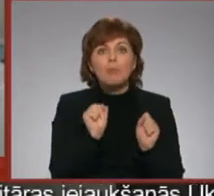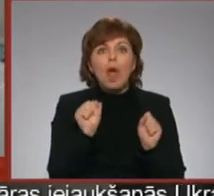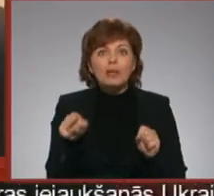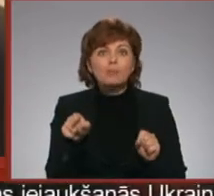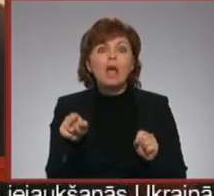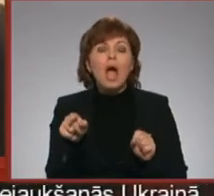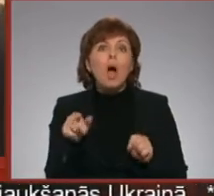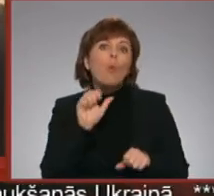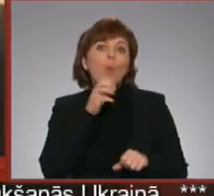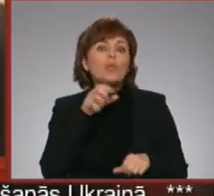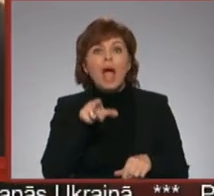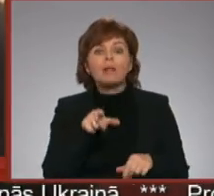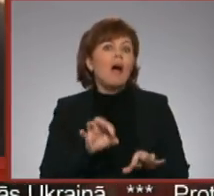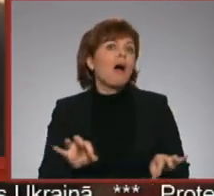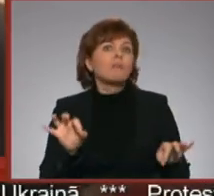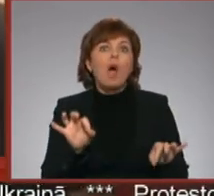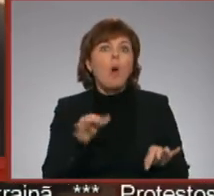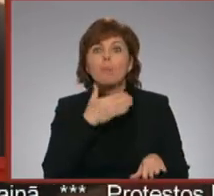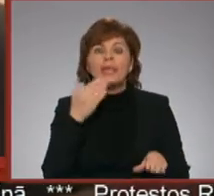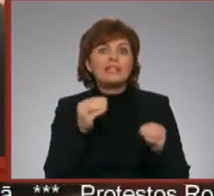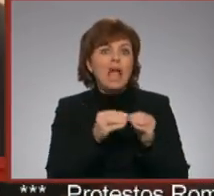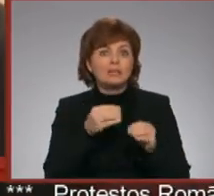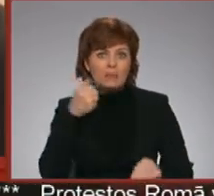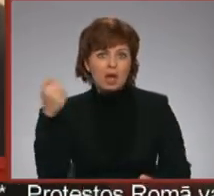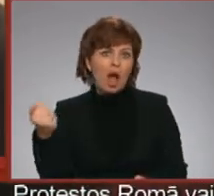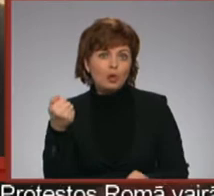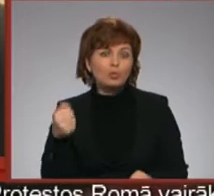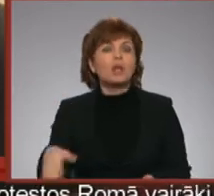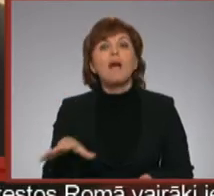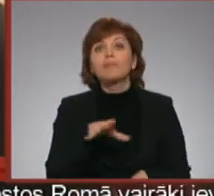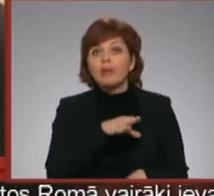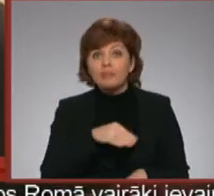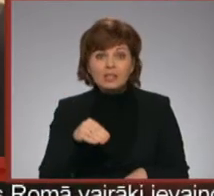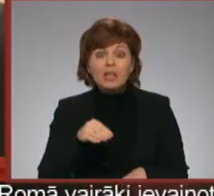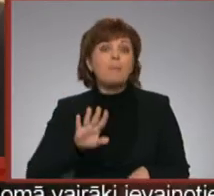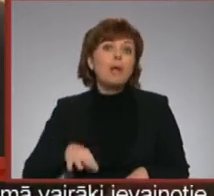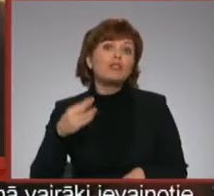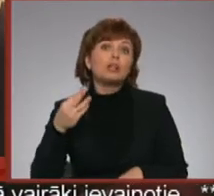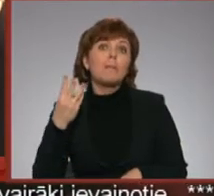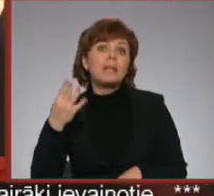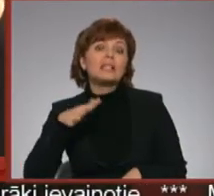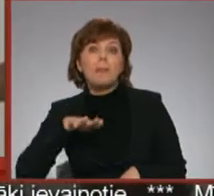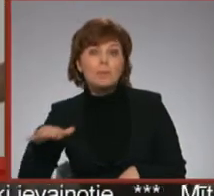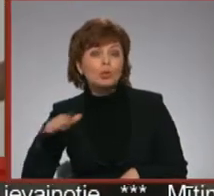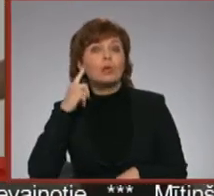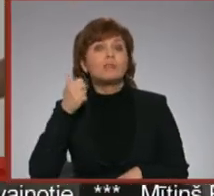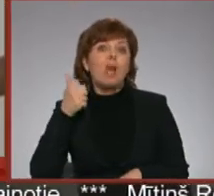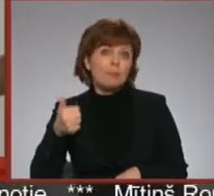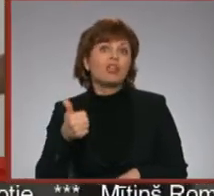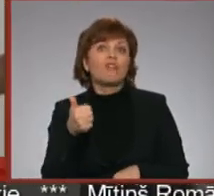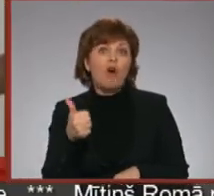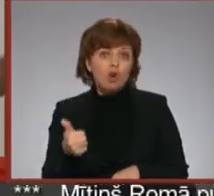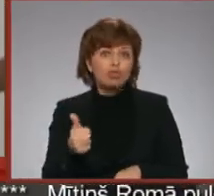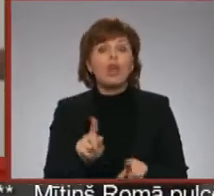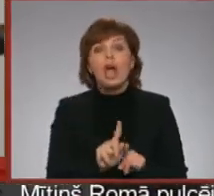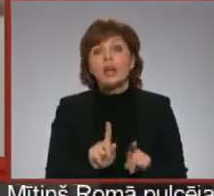ūdeni iekšā, viņš 10 gadu nav bijis baseinā, un likās, viss. Bet kad pēc 4-5 minūtēm viņš jau saprata, ka tas ir forši, ka tas ir,